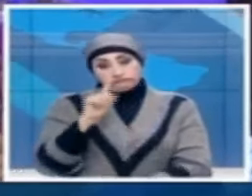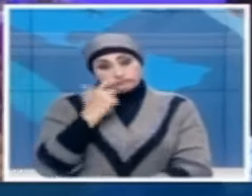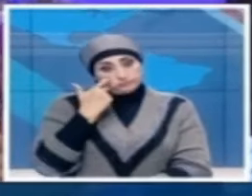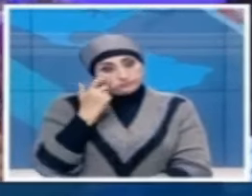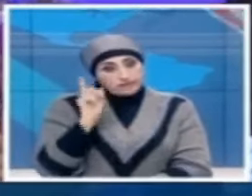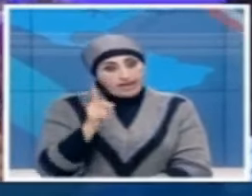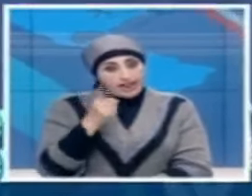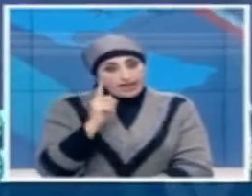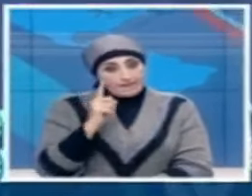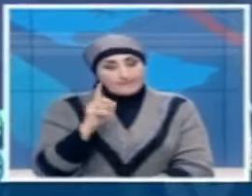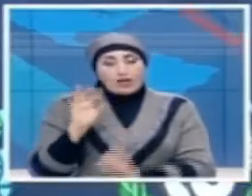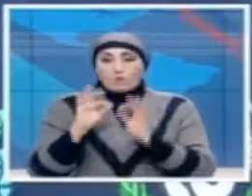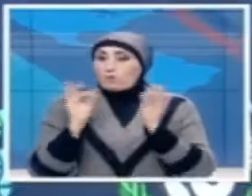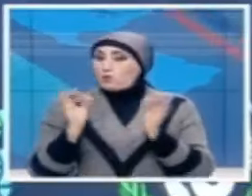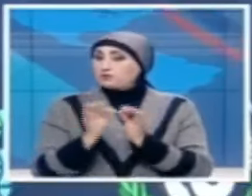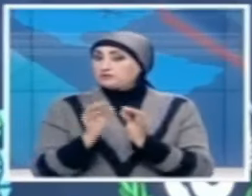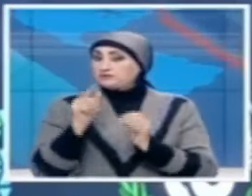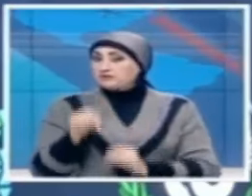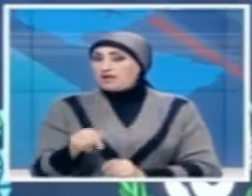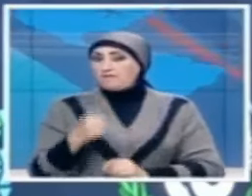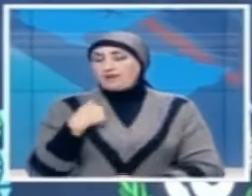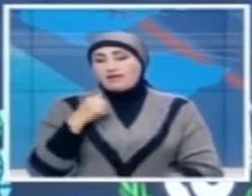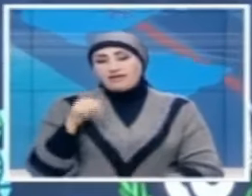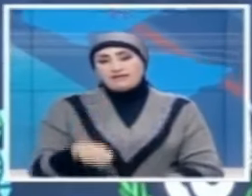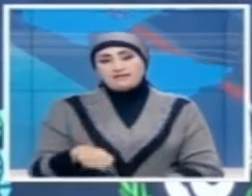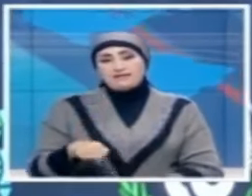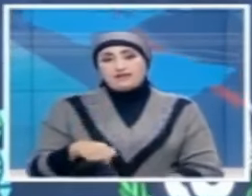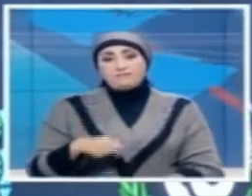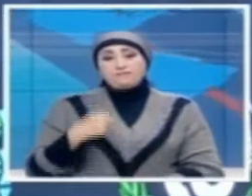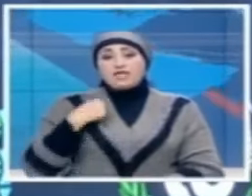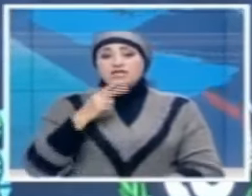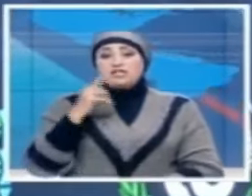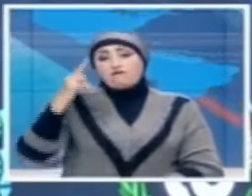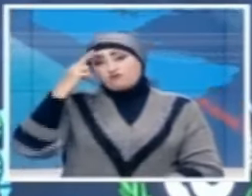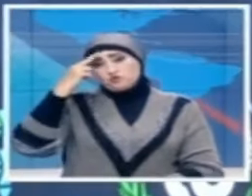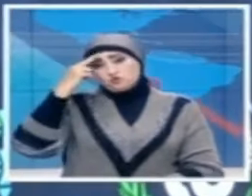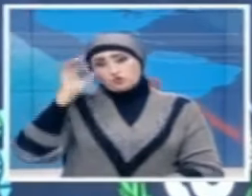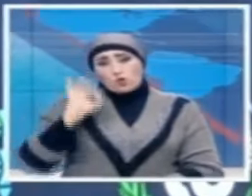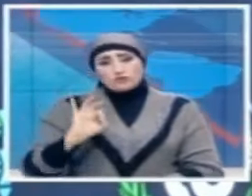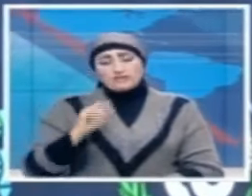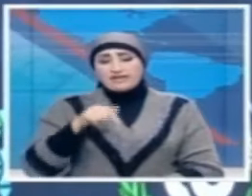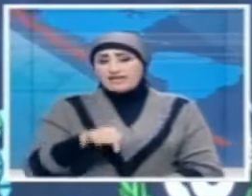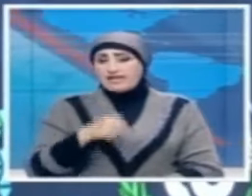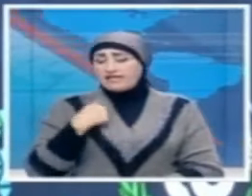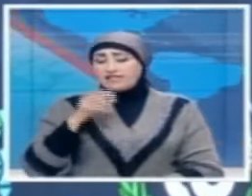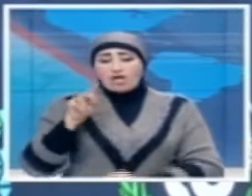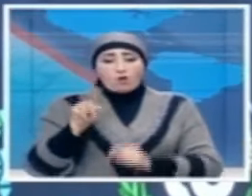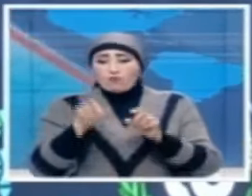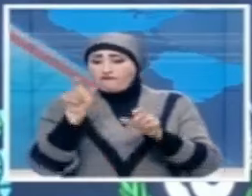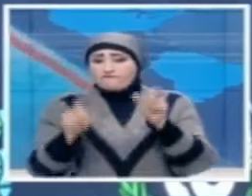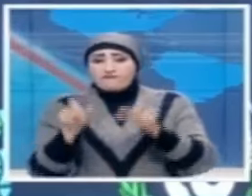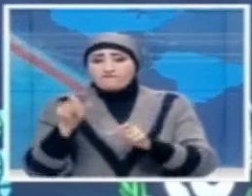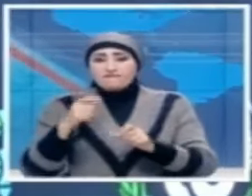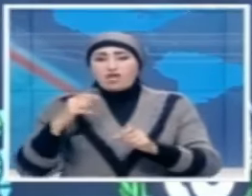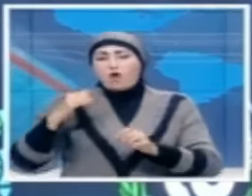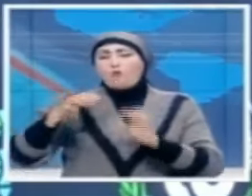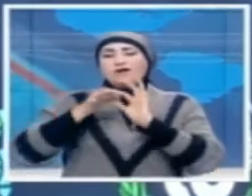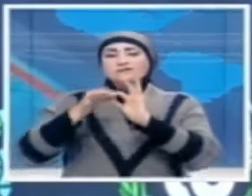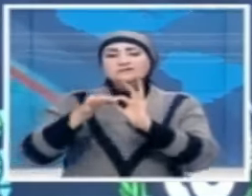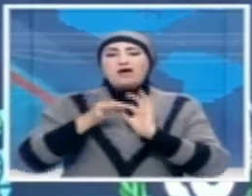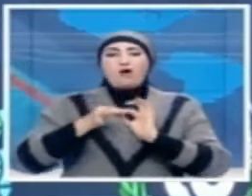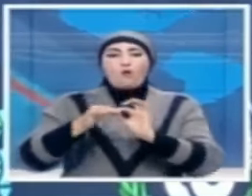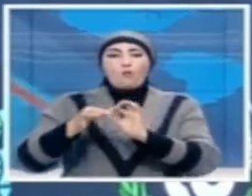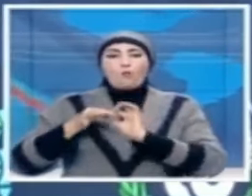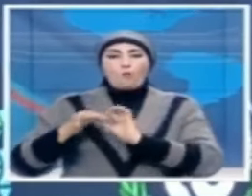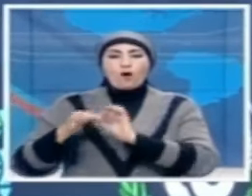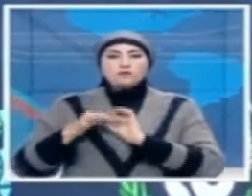وخطر على المجتمع. المواطن أو المقيم الموجود في المملكة العربية السعودية أينما كان تواجده بيقدر يتواصل معنا افتراضيا